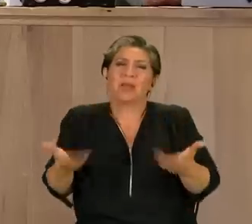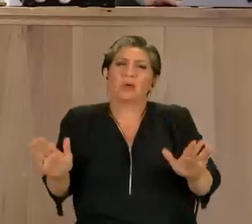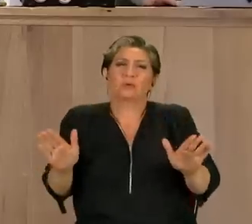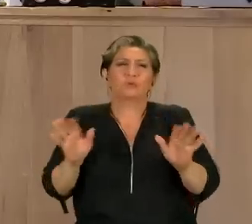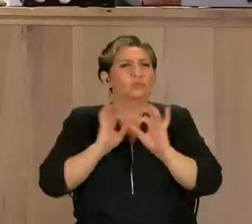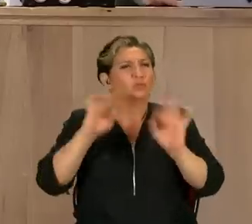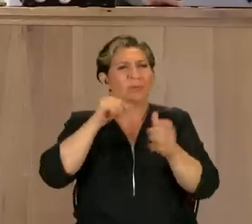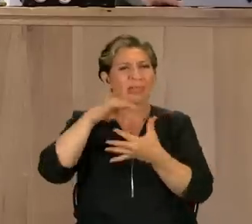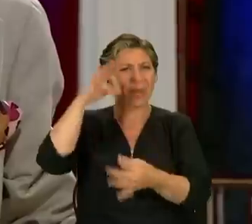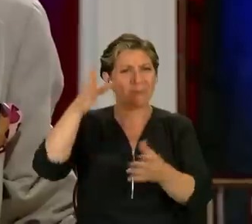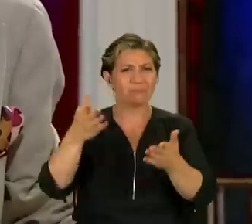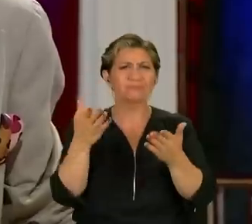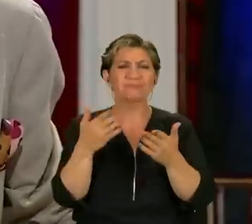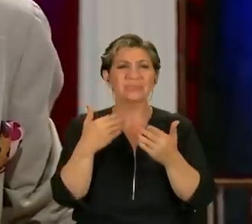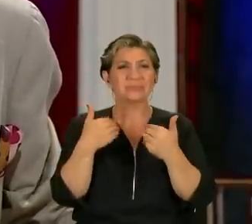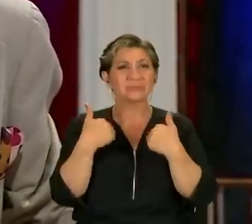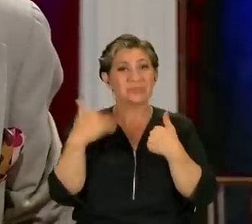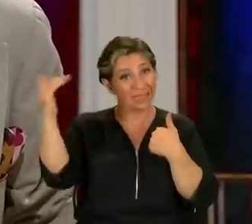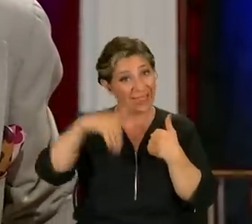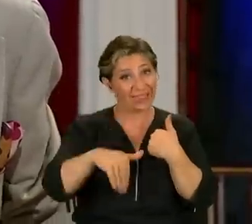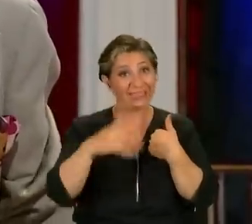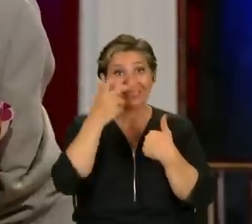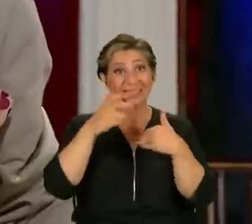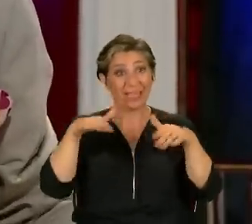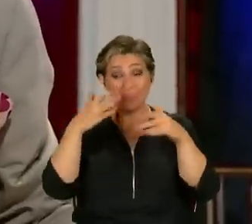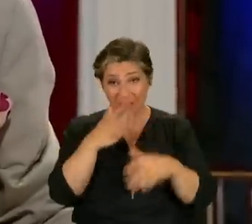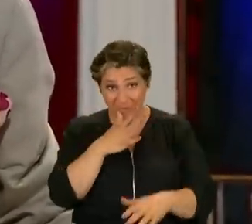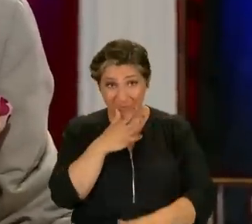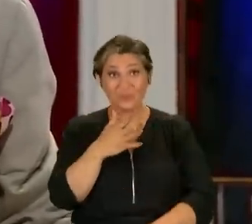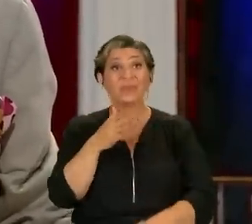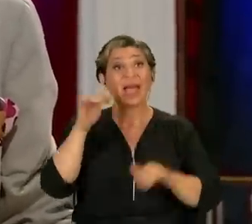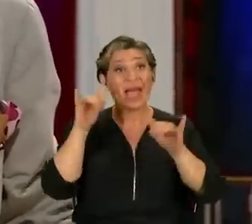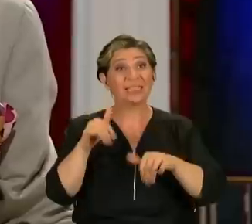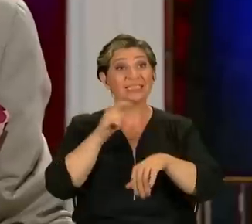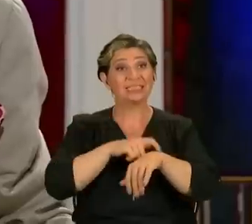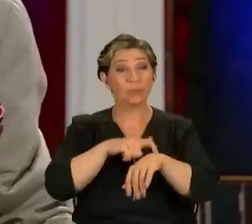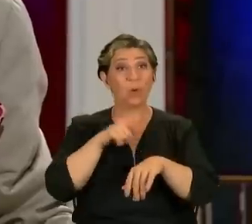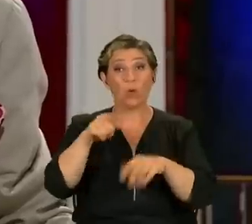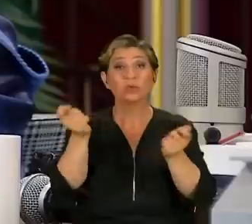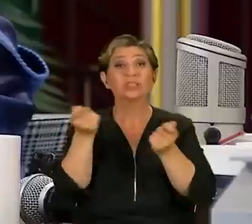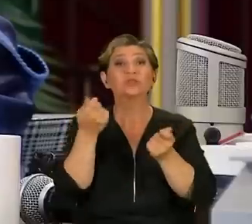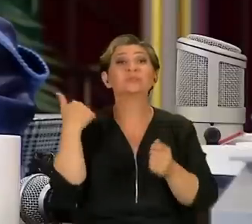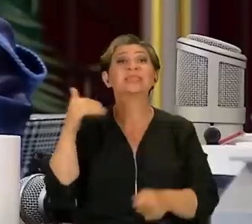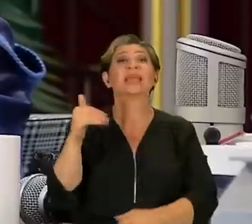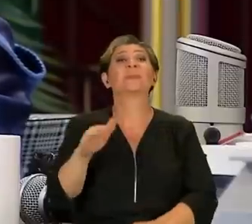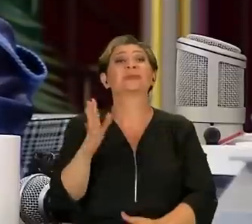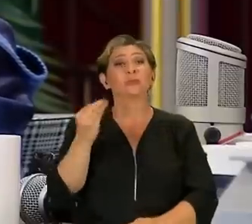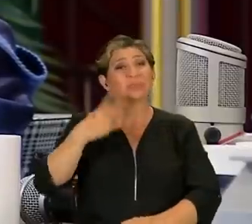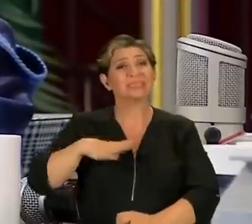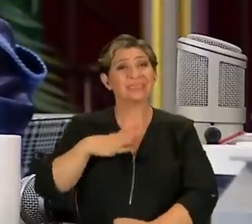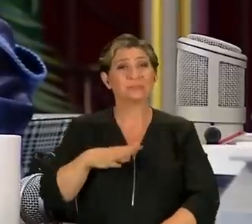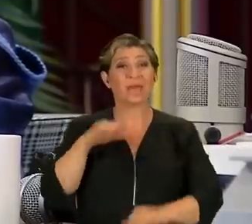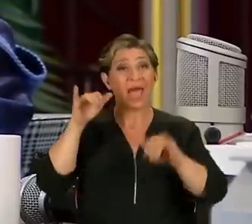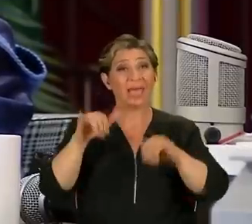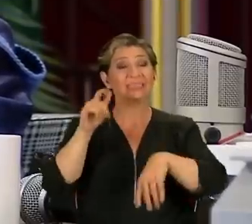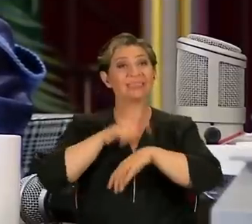bayılıyoruz. Müthiş bir adam. Bayılıyorum. Bizde sahne aldı burada. Biliyorum, kameramızda. Aynı o zamanda gün çalışıyordum, gelemedim. Ay canım efendim. Çok...